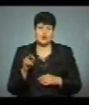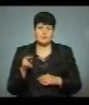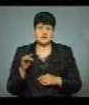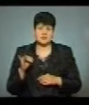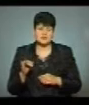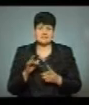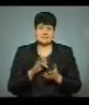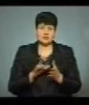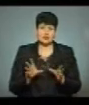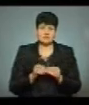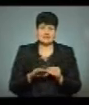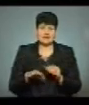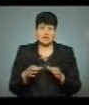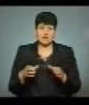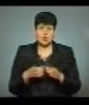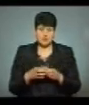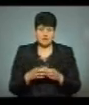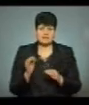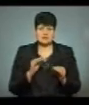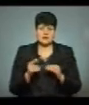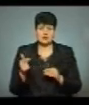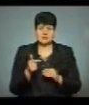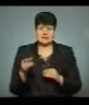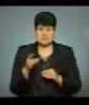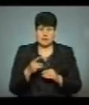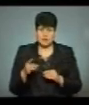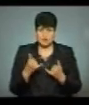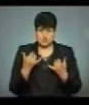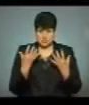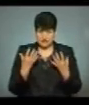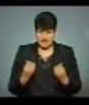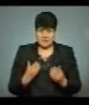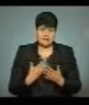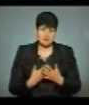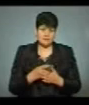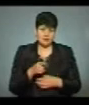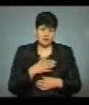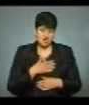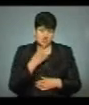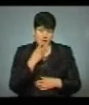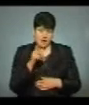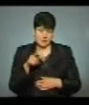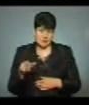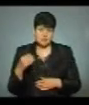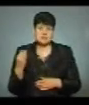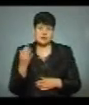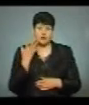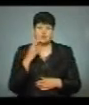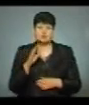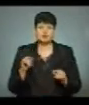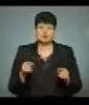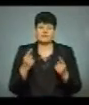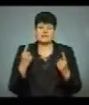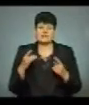центром об'єднаної територіальної громади в складі Гусятинського району на сьогоднішній день. І, напевно, наш глядач цікавиться, коли будуть утворені